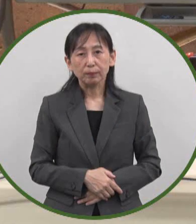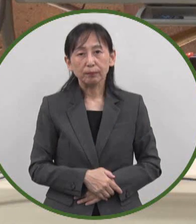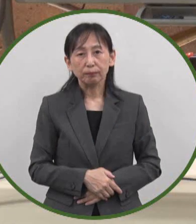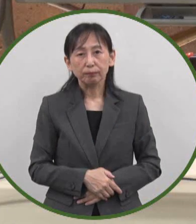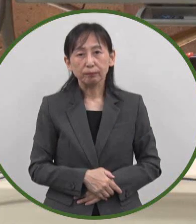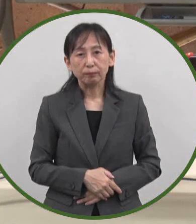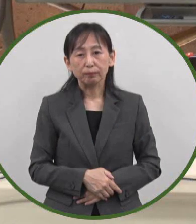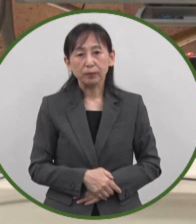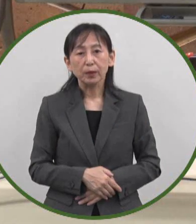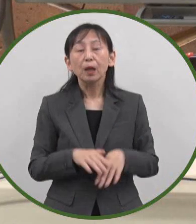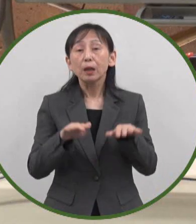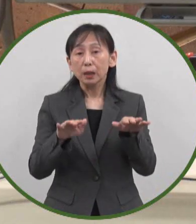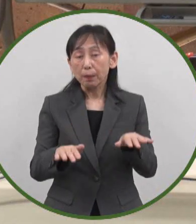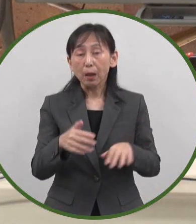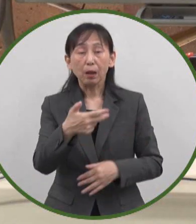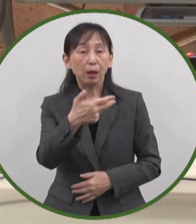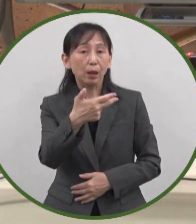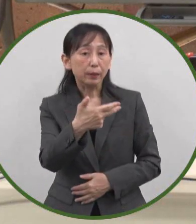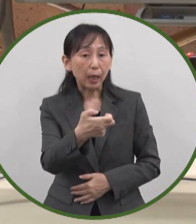今は